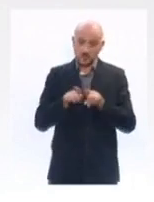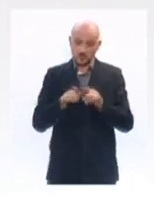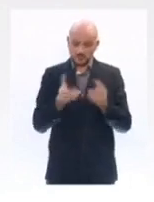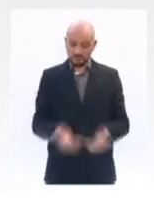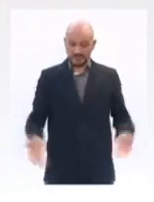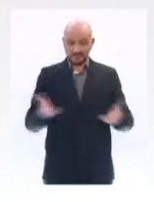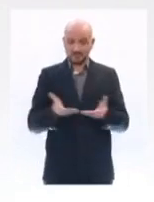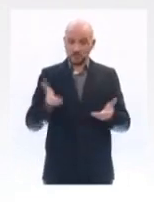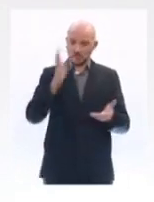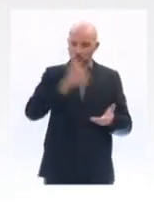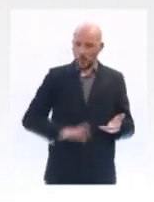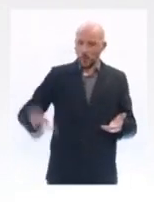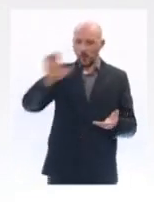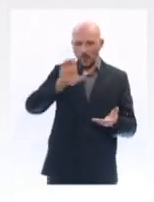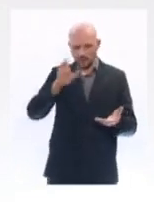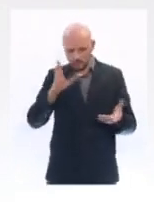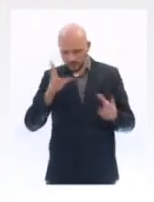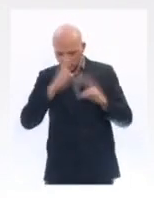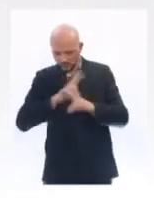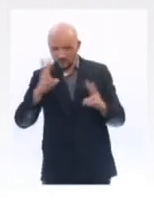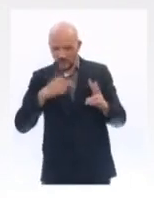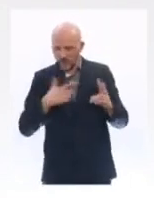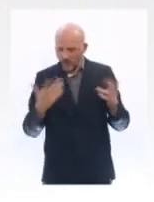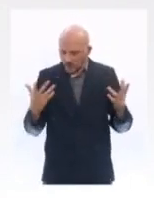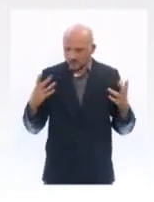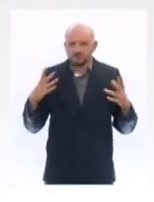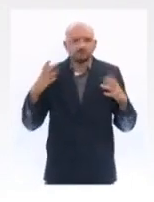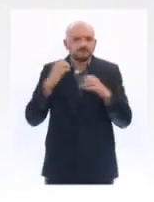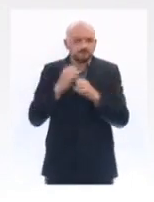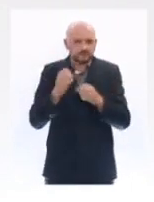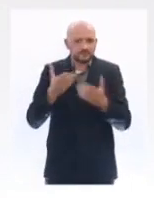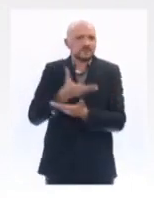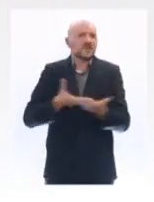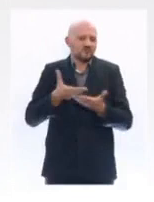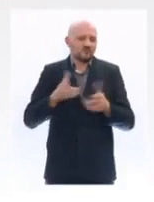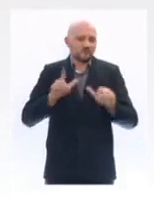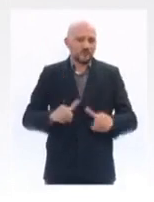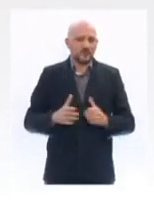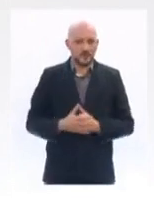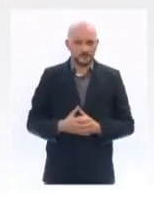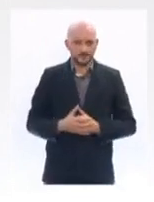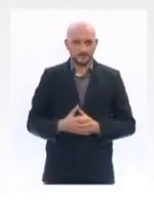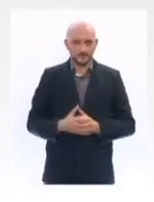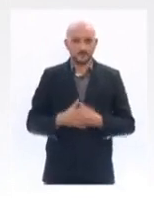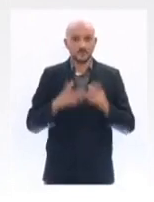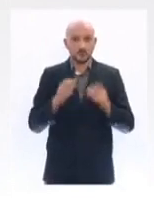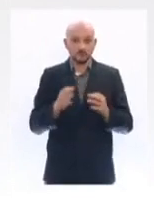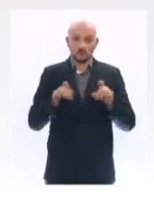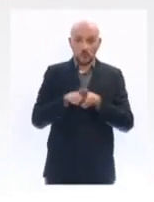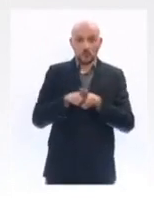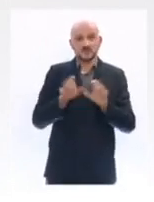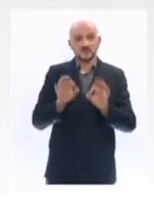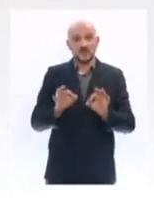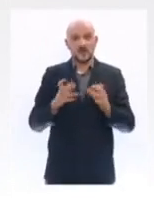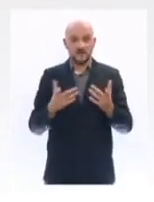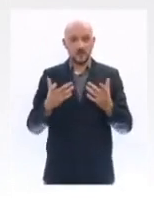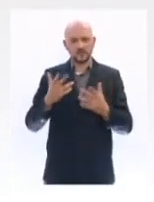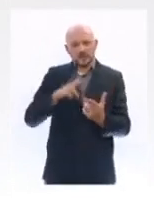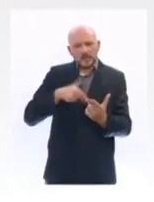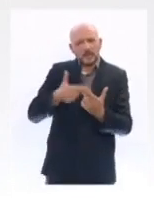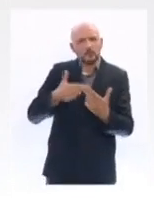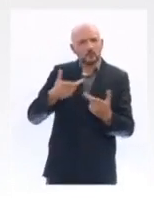aux entreprises. Le fonds de solidarité d'abord. Il sera réactivé pour toutes les entreprises, sans